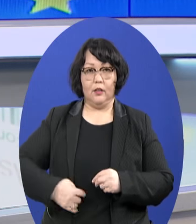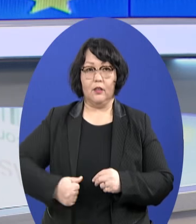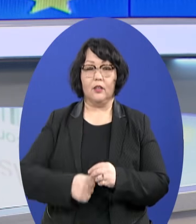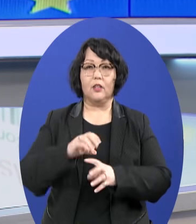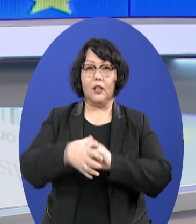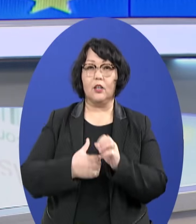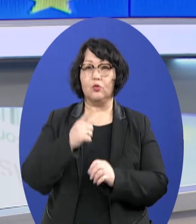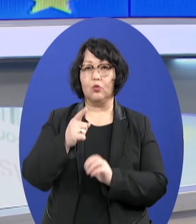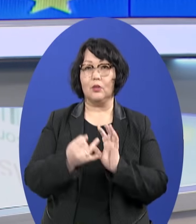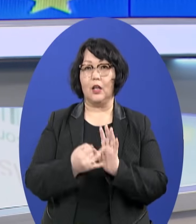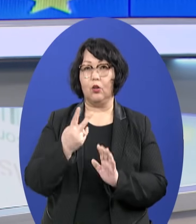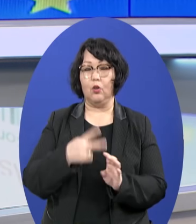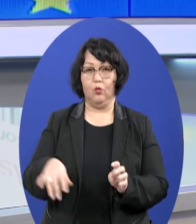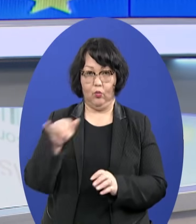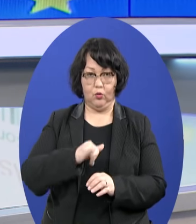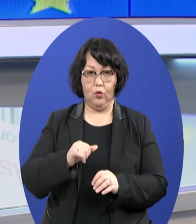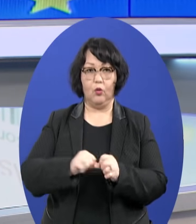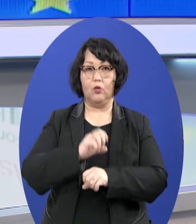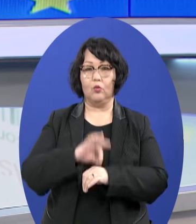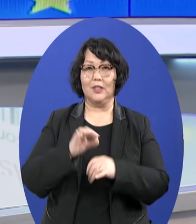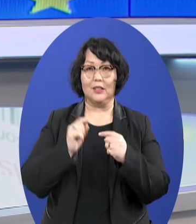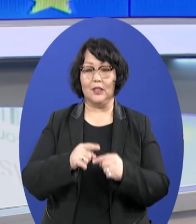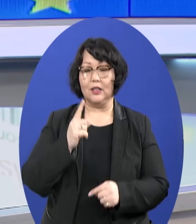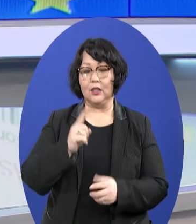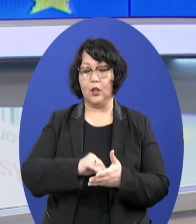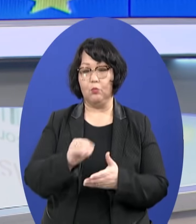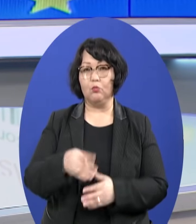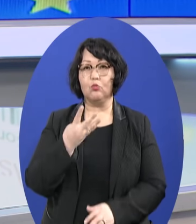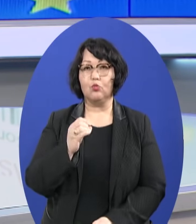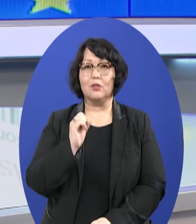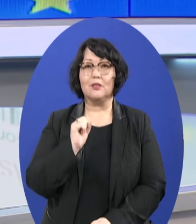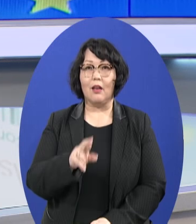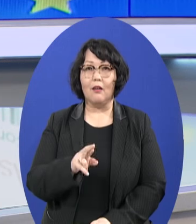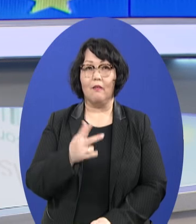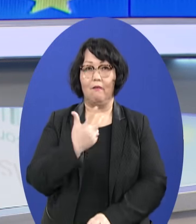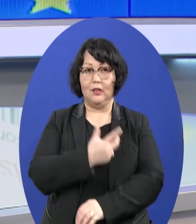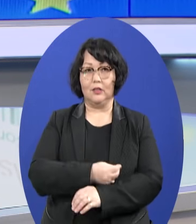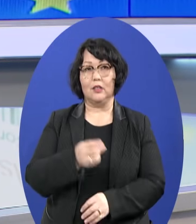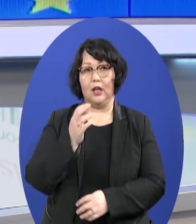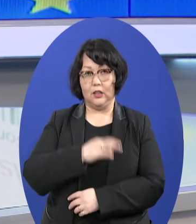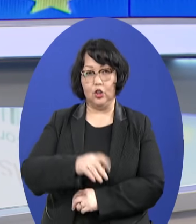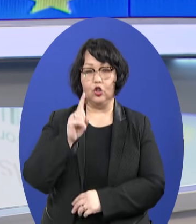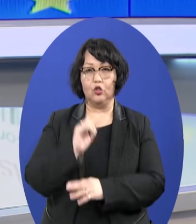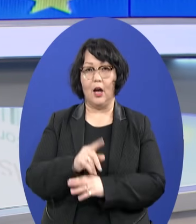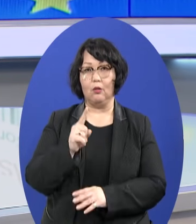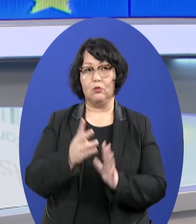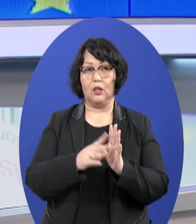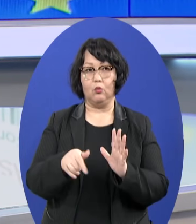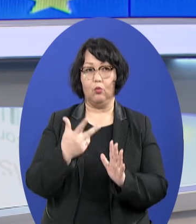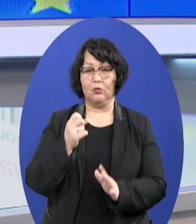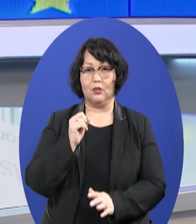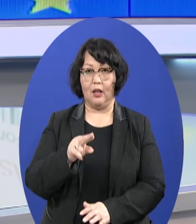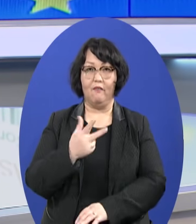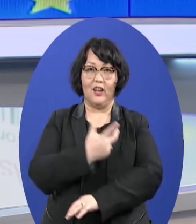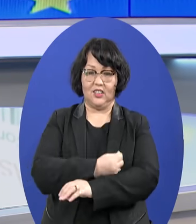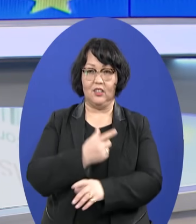оронд коронавирусын эсрэг нийтдээ 1,40,000 гаруй тун вакцин ашиглалтад дагуул хоногт 19,3 вакцин хийгдэж